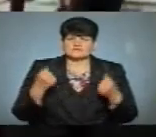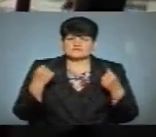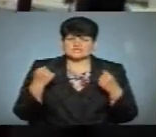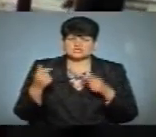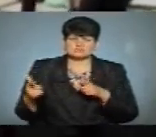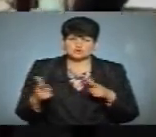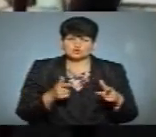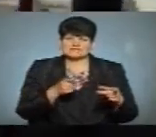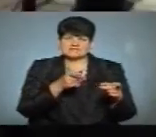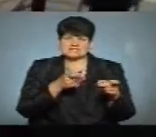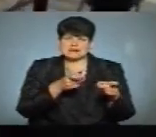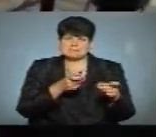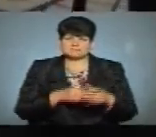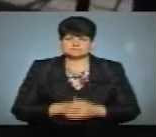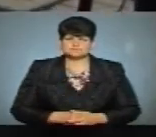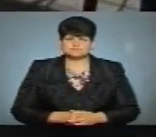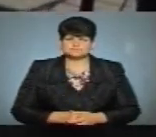стрільбі.